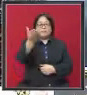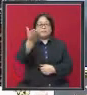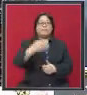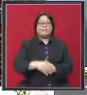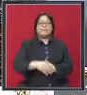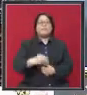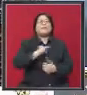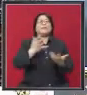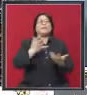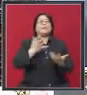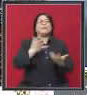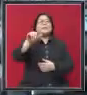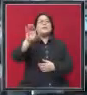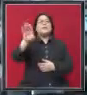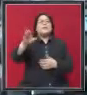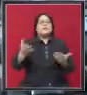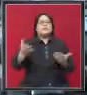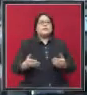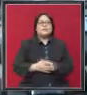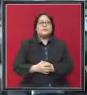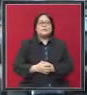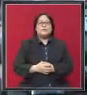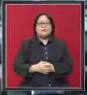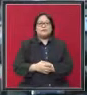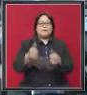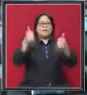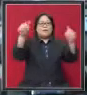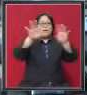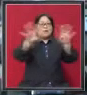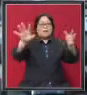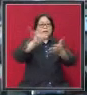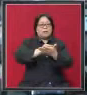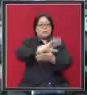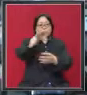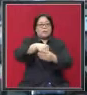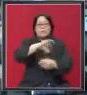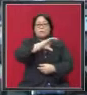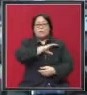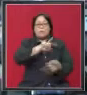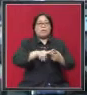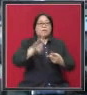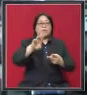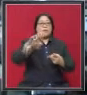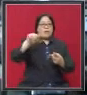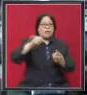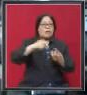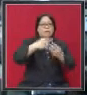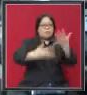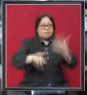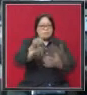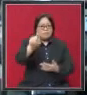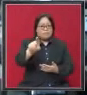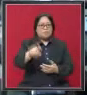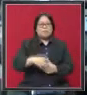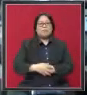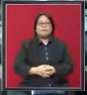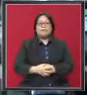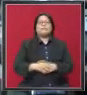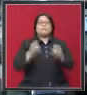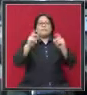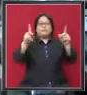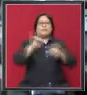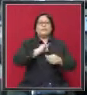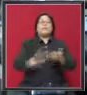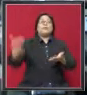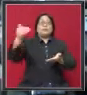Ya, saya nak tanya Muhammad, adakah apa ini peran lainnya ini juga termasuk polis, rela dan sebagainya? Ya.